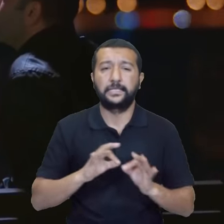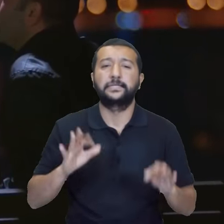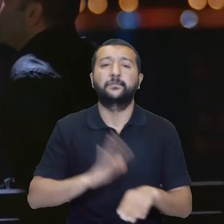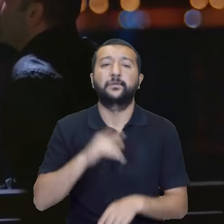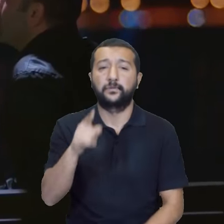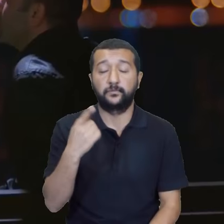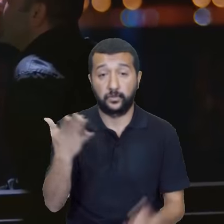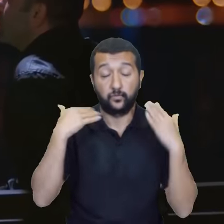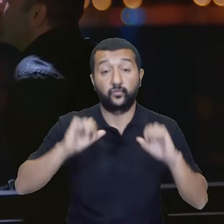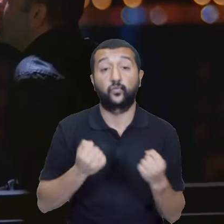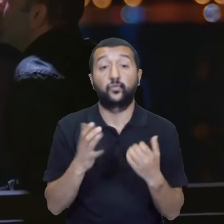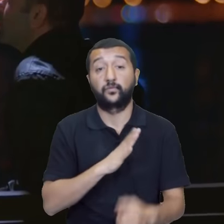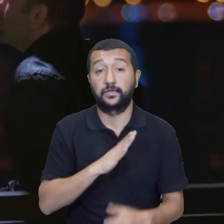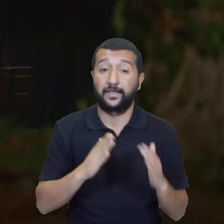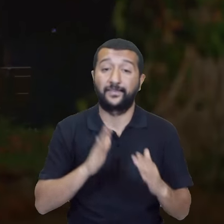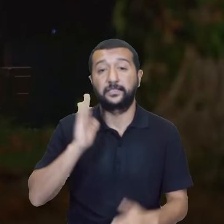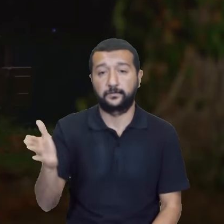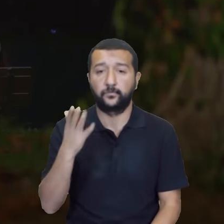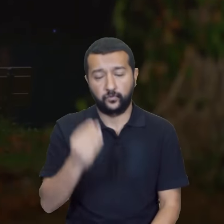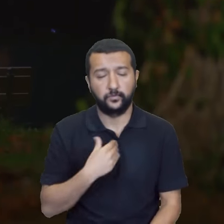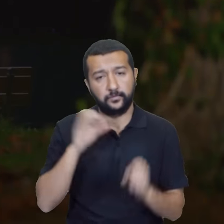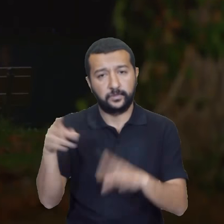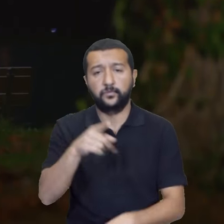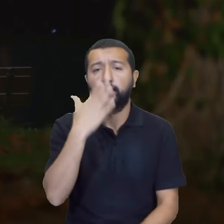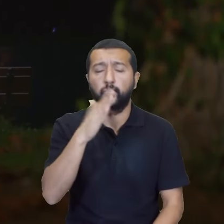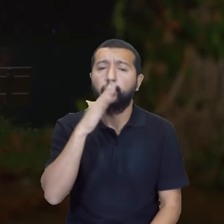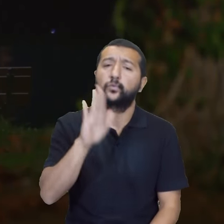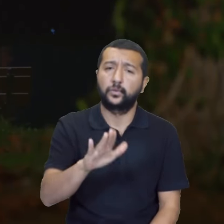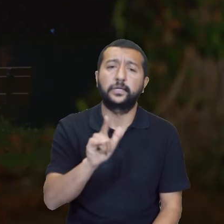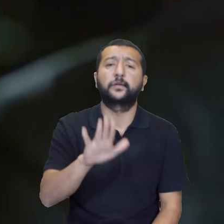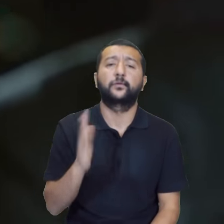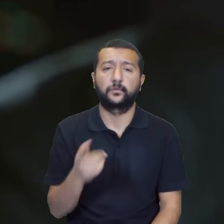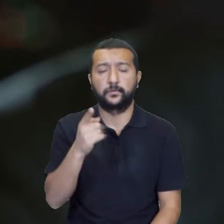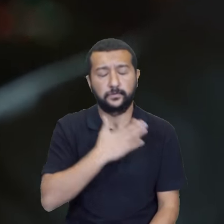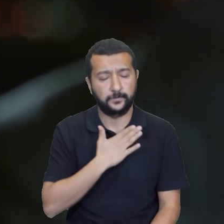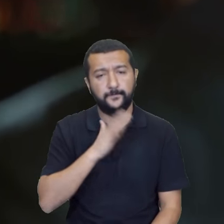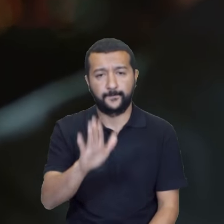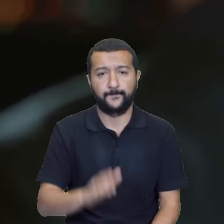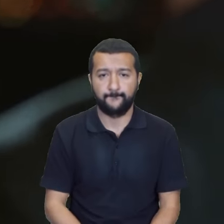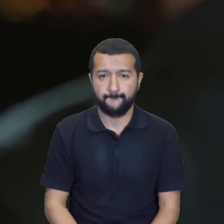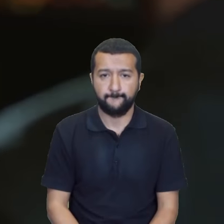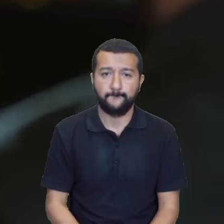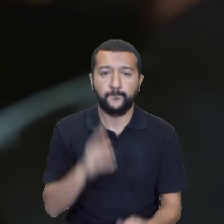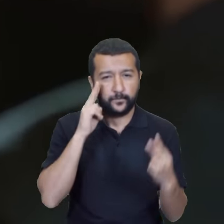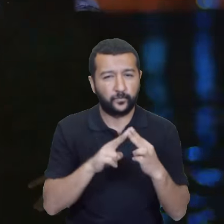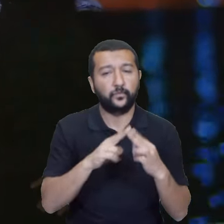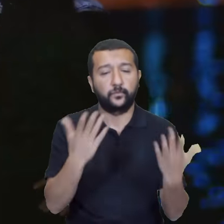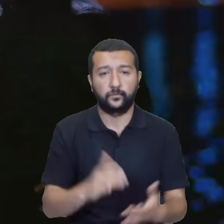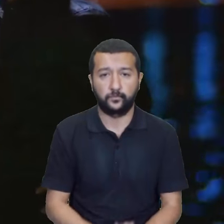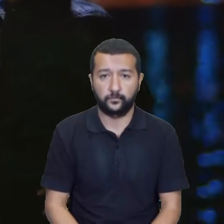seni. Bir de hava da çok soğukmuş. Eve geçeceğim. Tamam, bırakayım ben seni. Yok yok. Ona da gerek yok. Sağ ol.